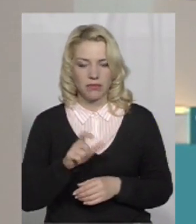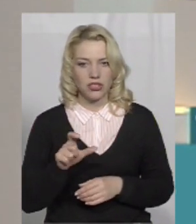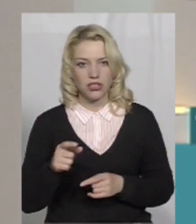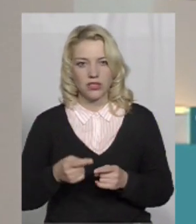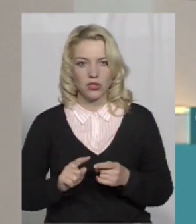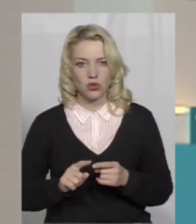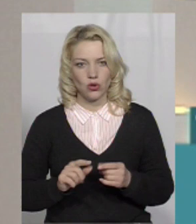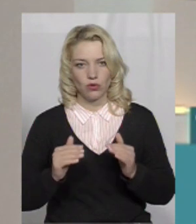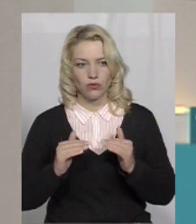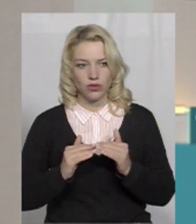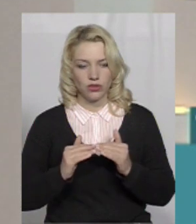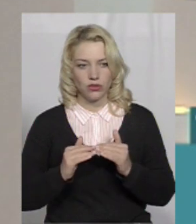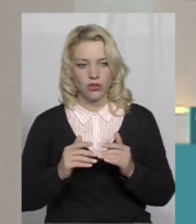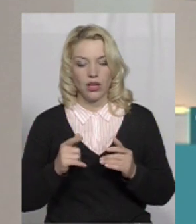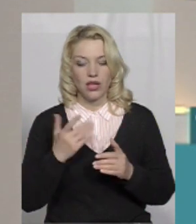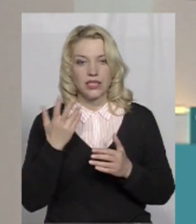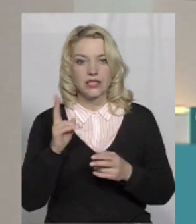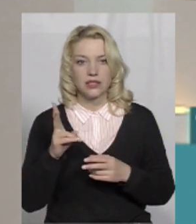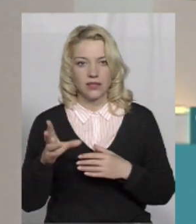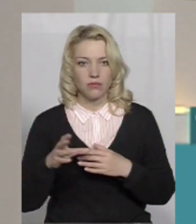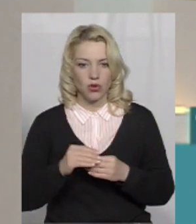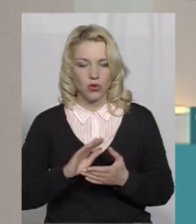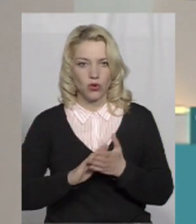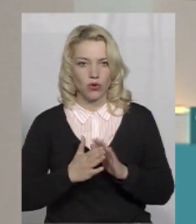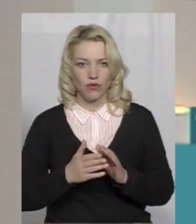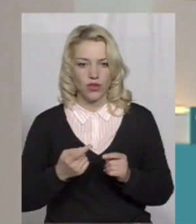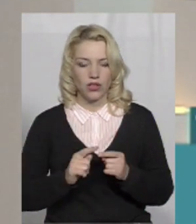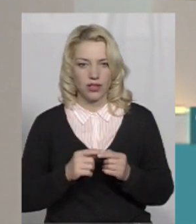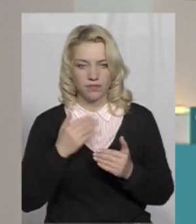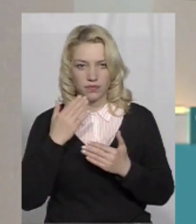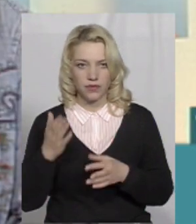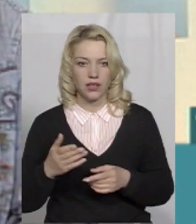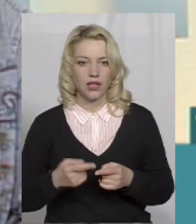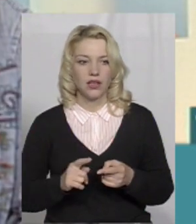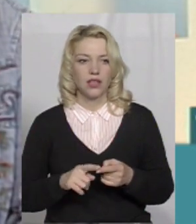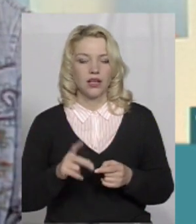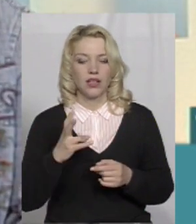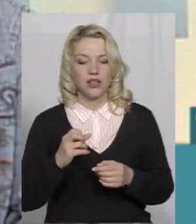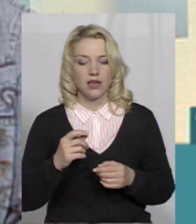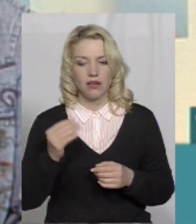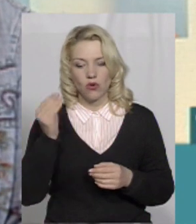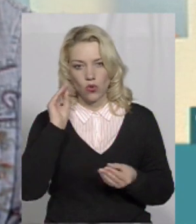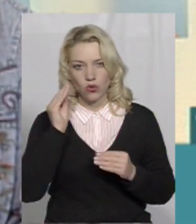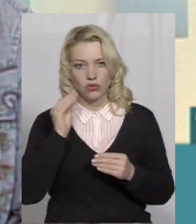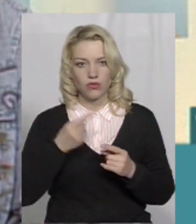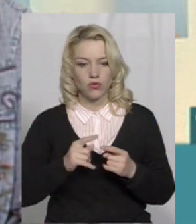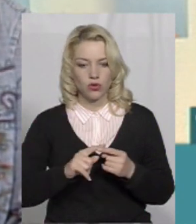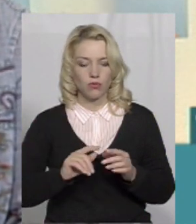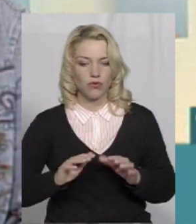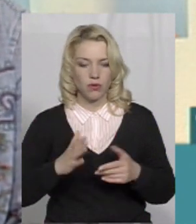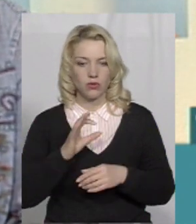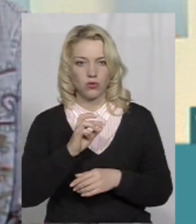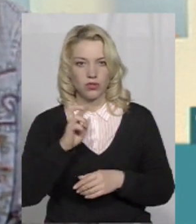цього будинку. Ви з кимось укладаєте договори на ці роботи, так? На розсуд, в даному випадку,